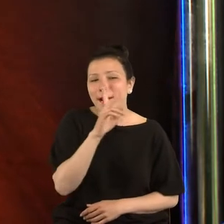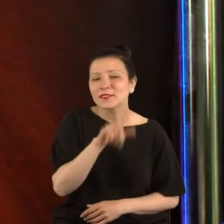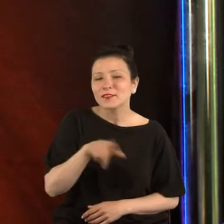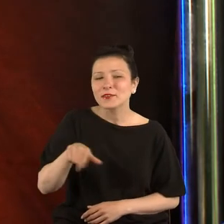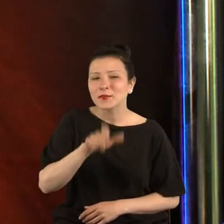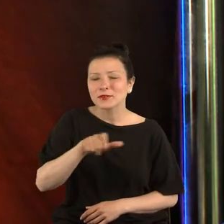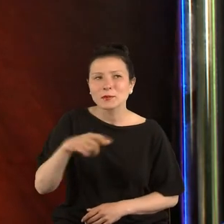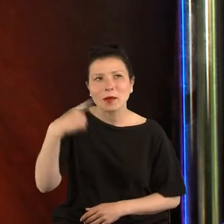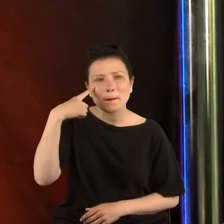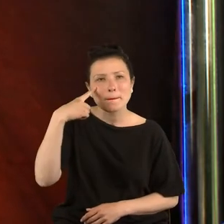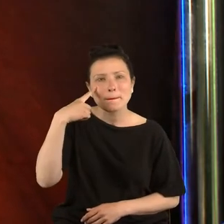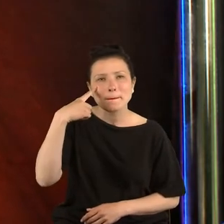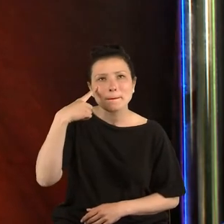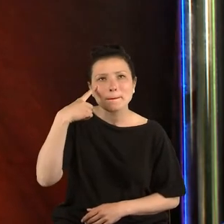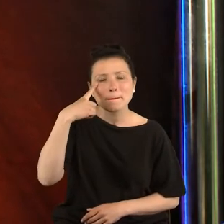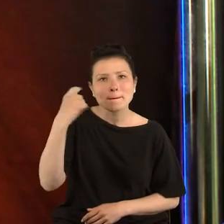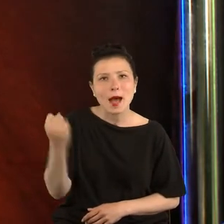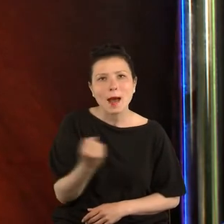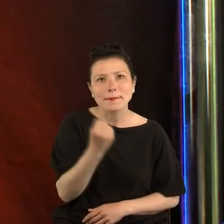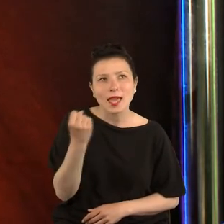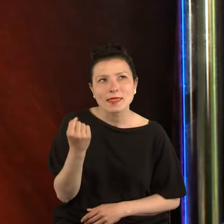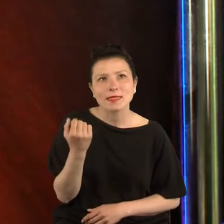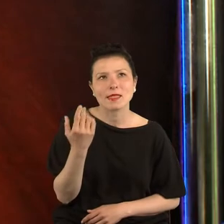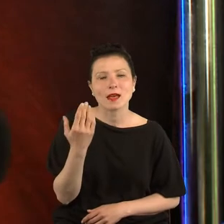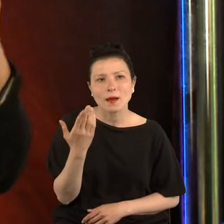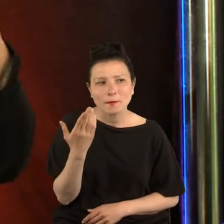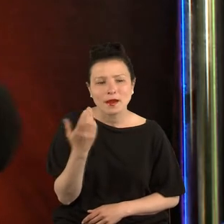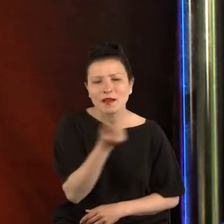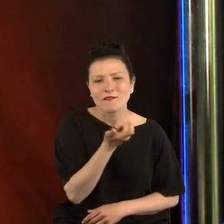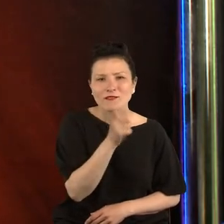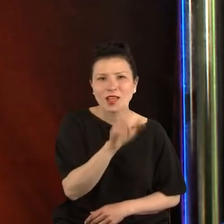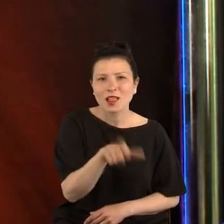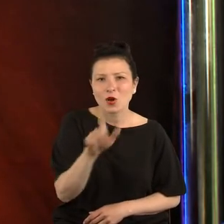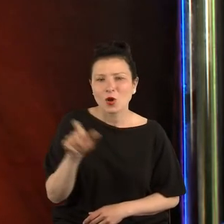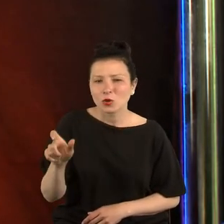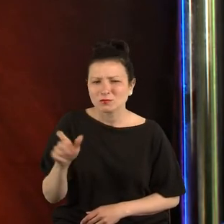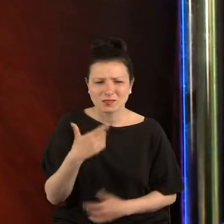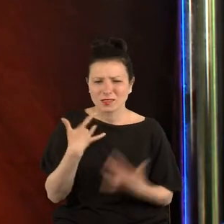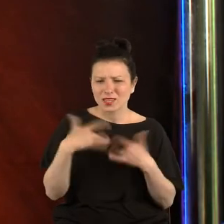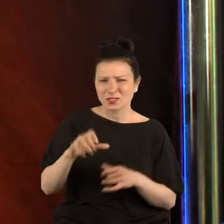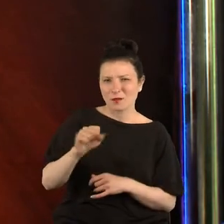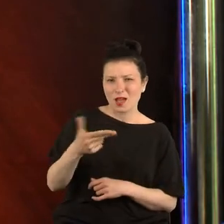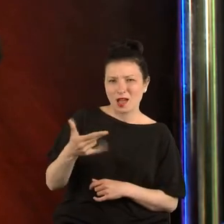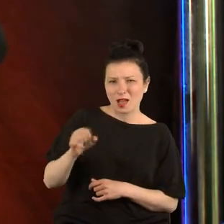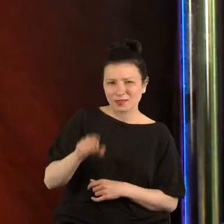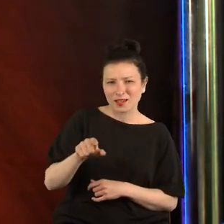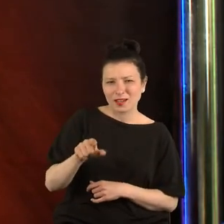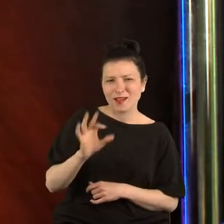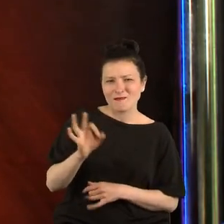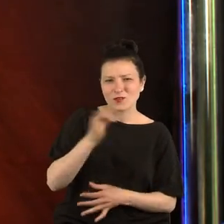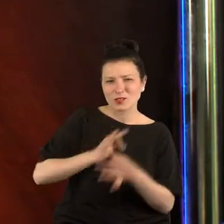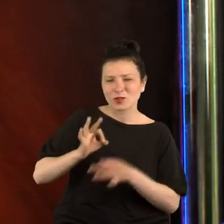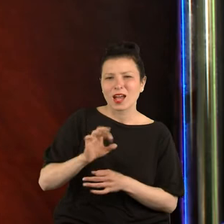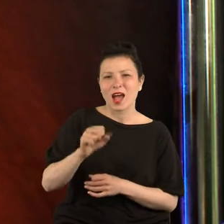mojej pamięci jest bardzo dużo takich osób, które mnie właśnie... No nie chcę, żeby Ania tę swoją historię, Ania